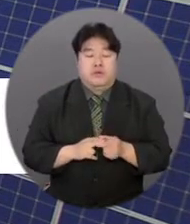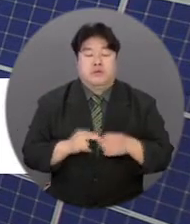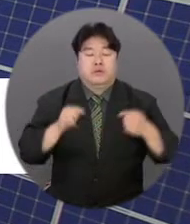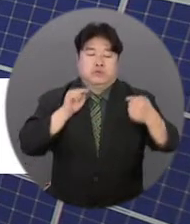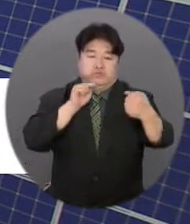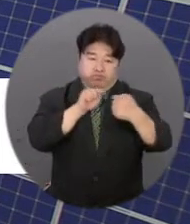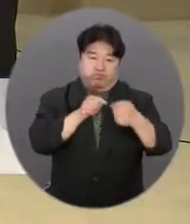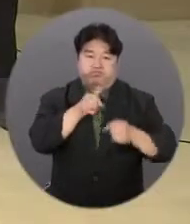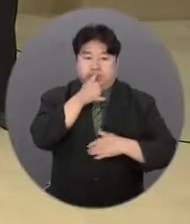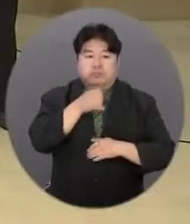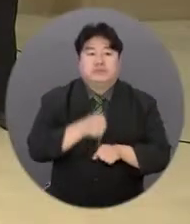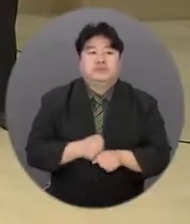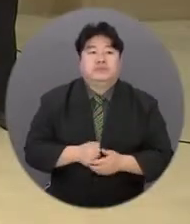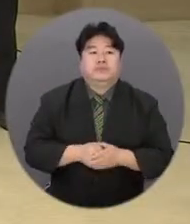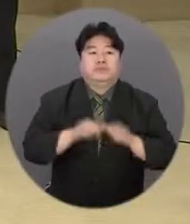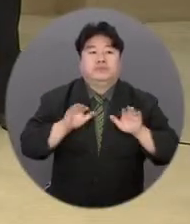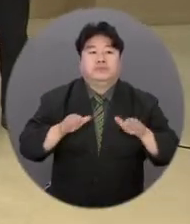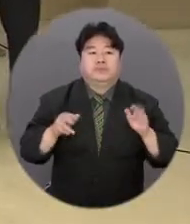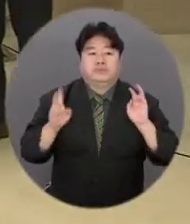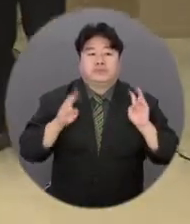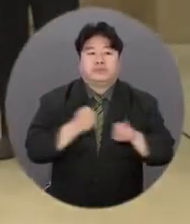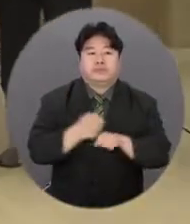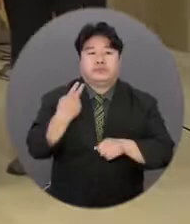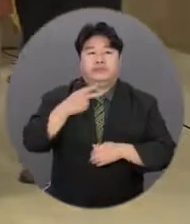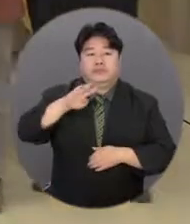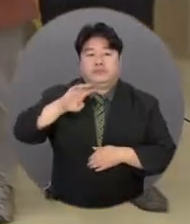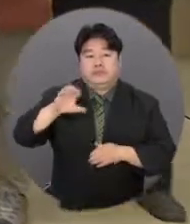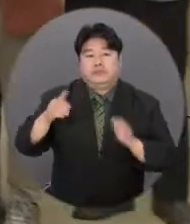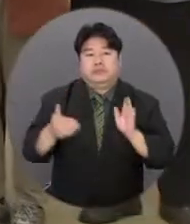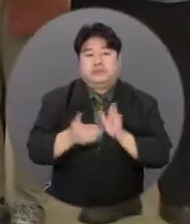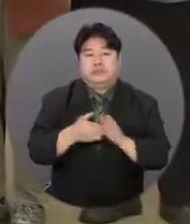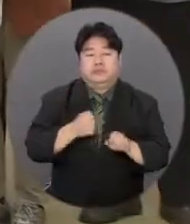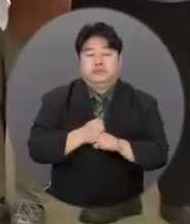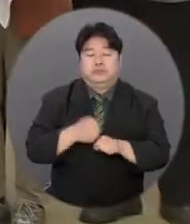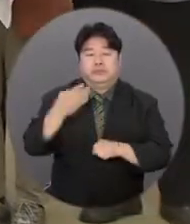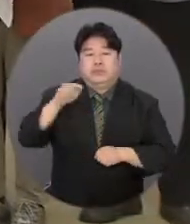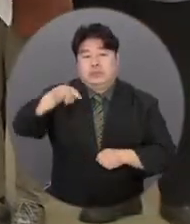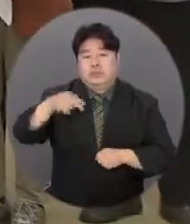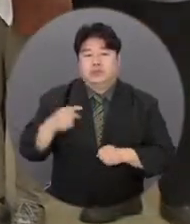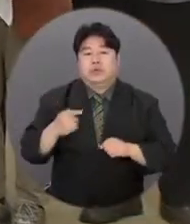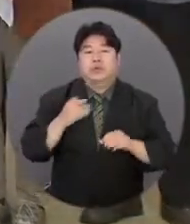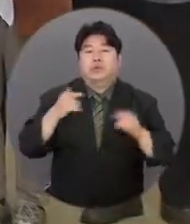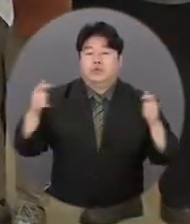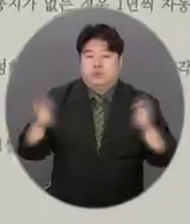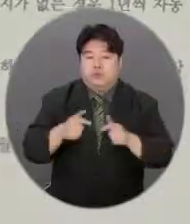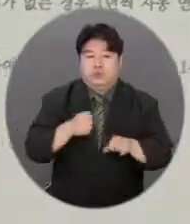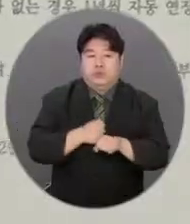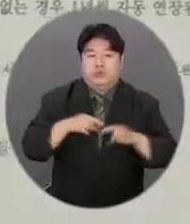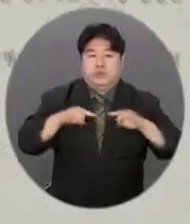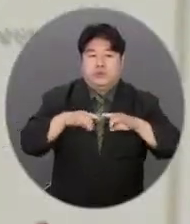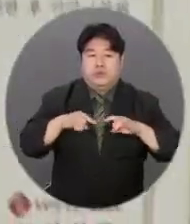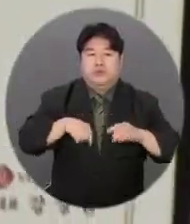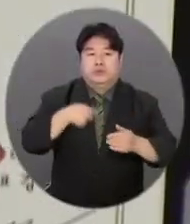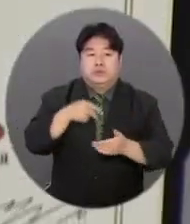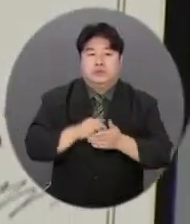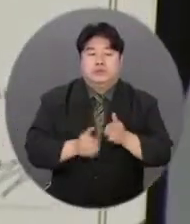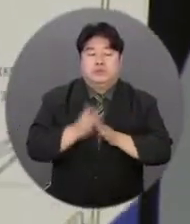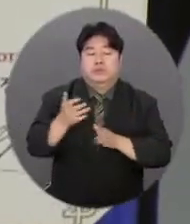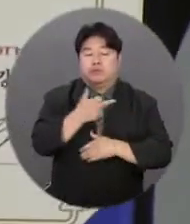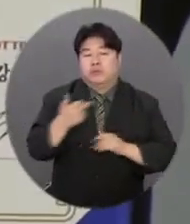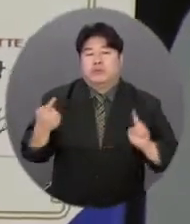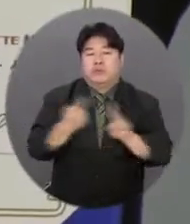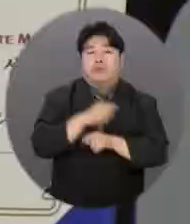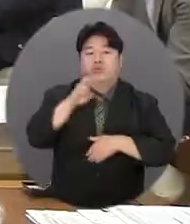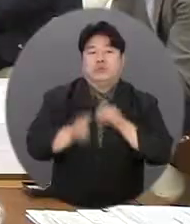일맥상통한 부분들이 있고요. 이번 사업은 2045년까지 탄소 중립 에너지 자립 도시로 대전환하겠다는 광주시의